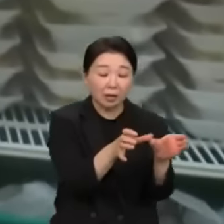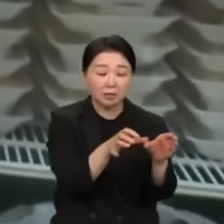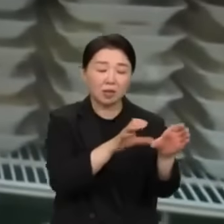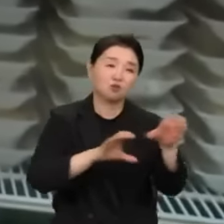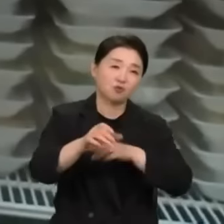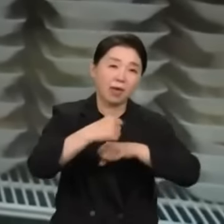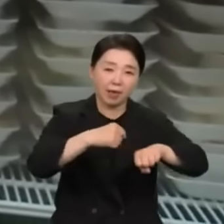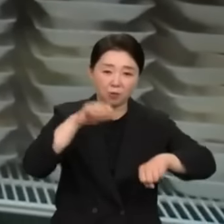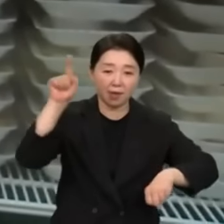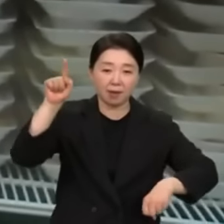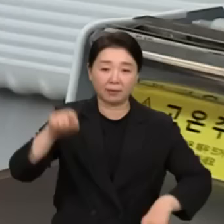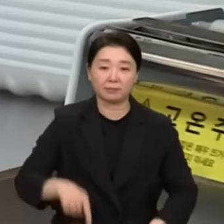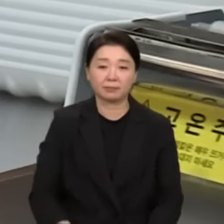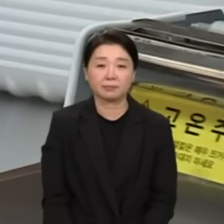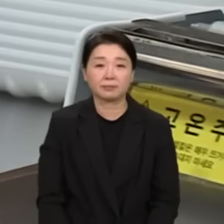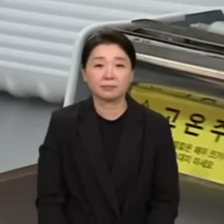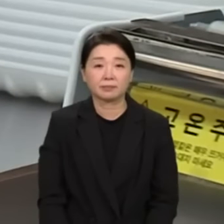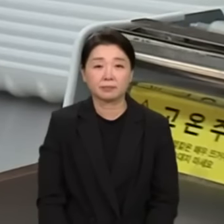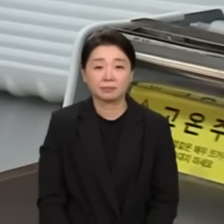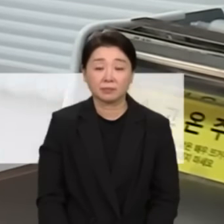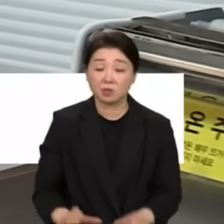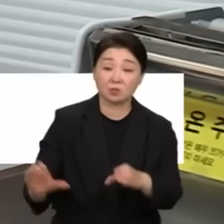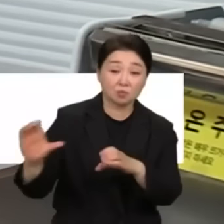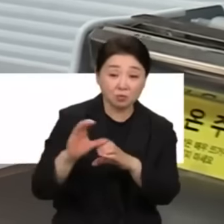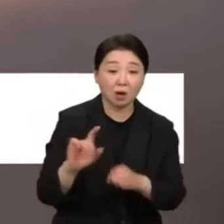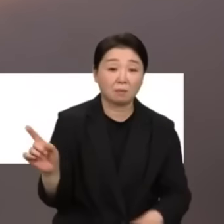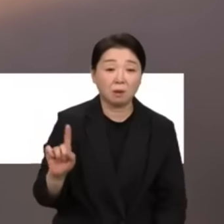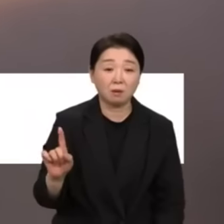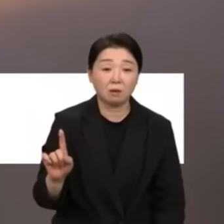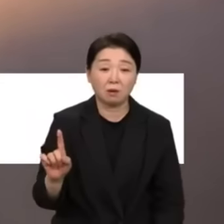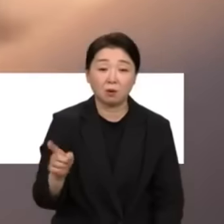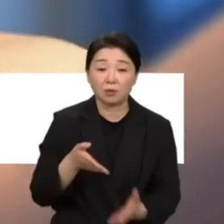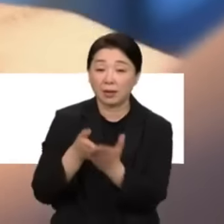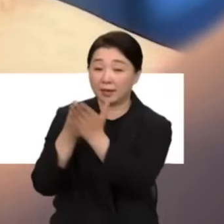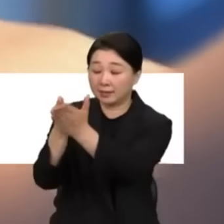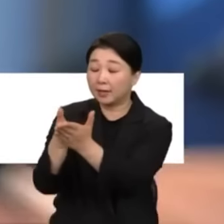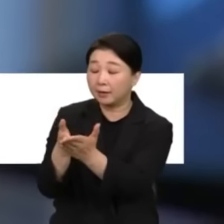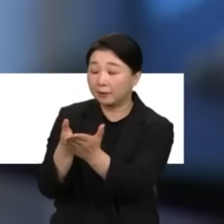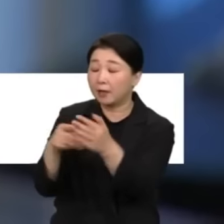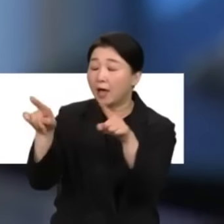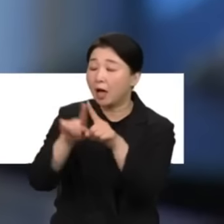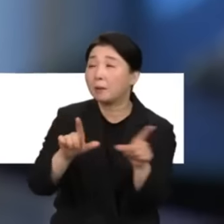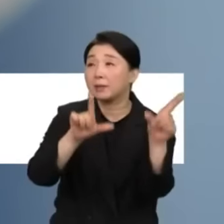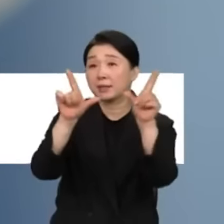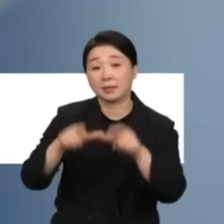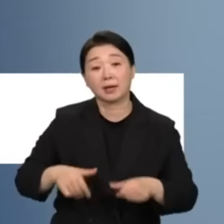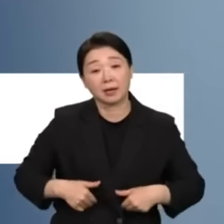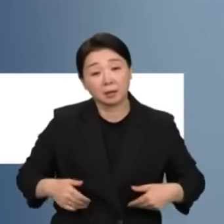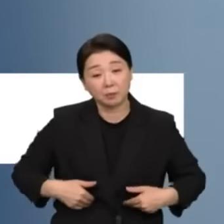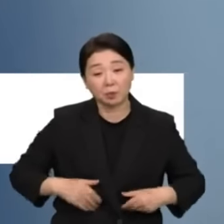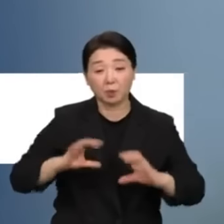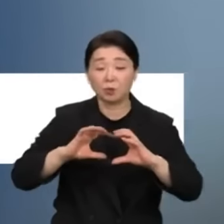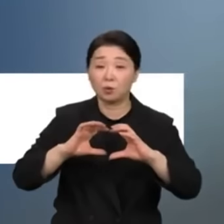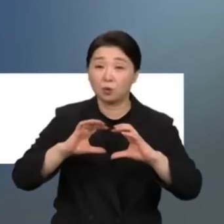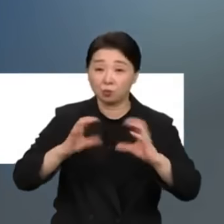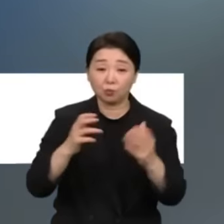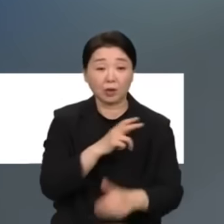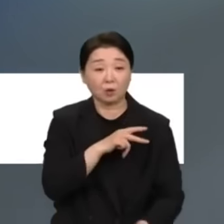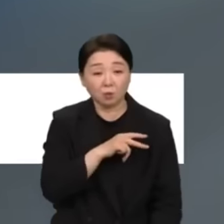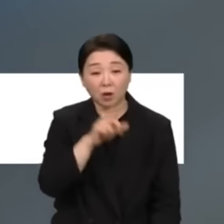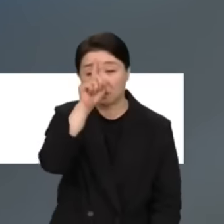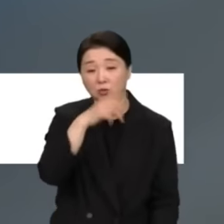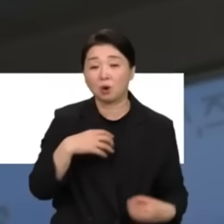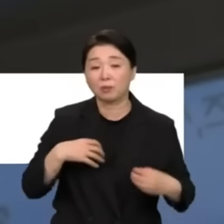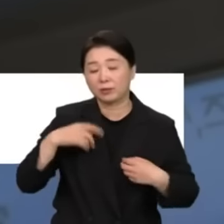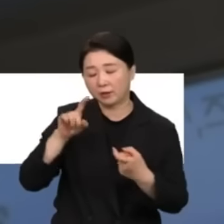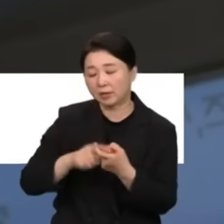행동도 예고했습니다. 이제 추가적으로 저희가 제안하는 상생안을 발표할 예정입니다. 국회의원분들이나 정부 부처에서